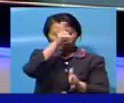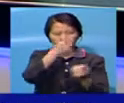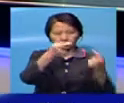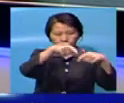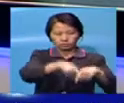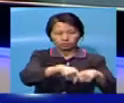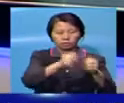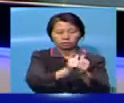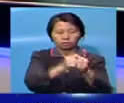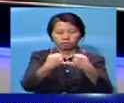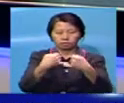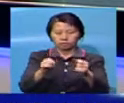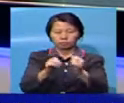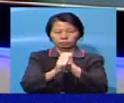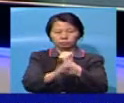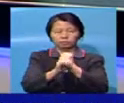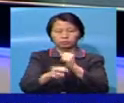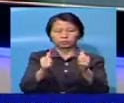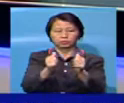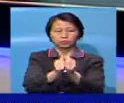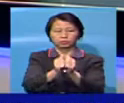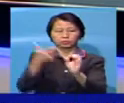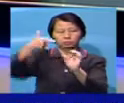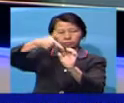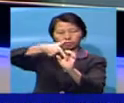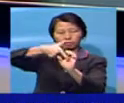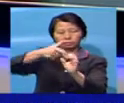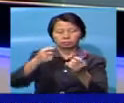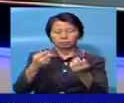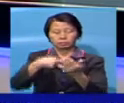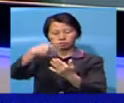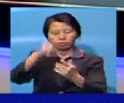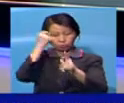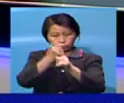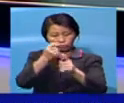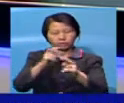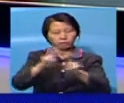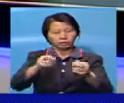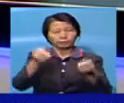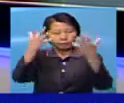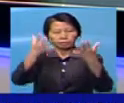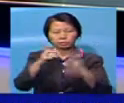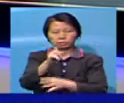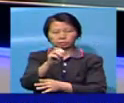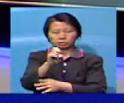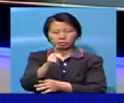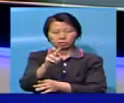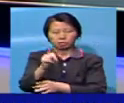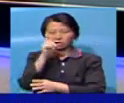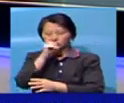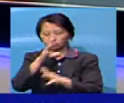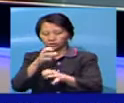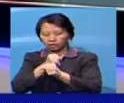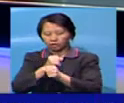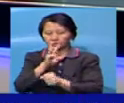dalam program Jabatan Perikanan bersama Petronas. Program bertujuan menyediakan lebih banyak tukun tiruan demi menjana pendapatan